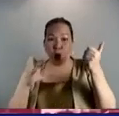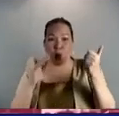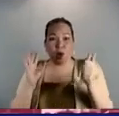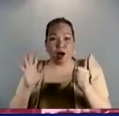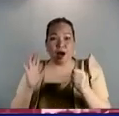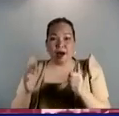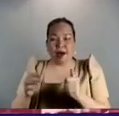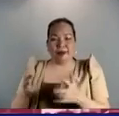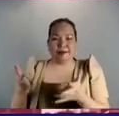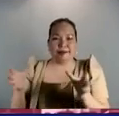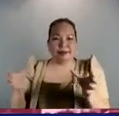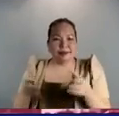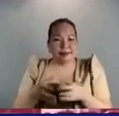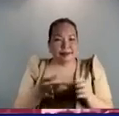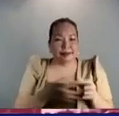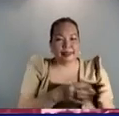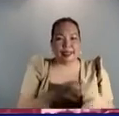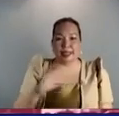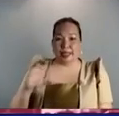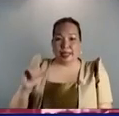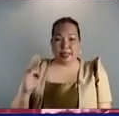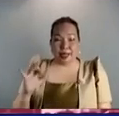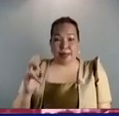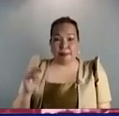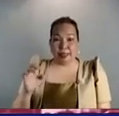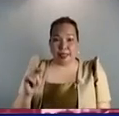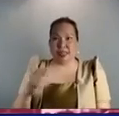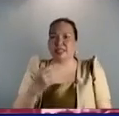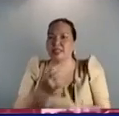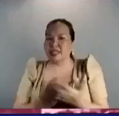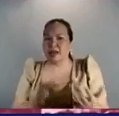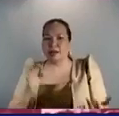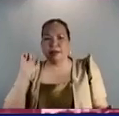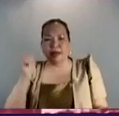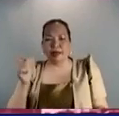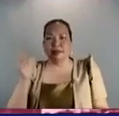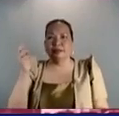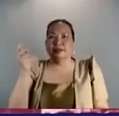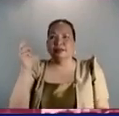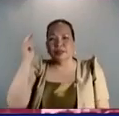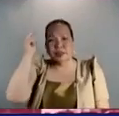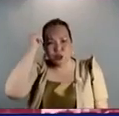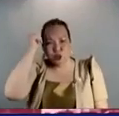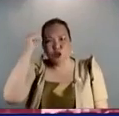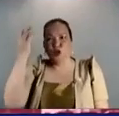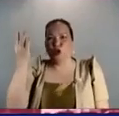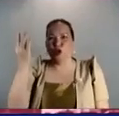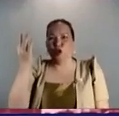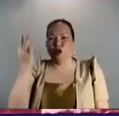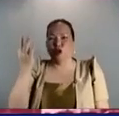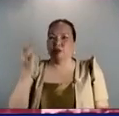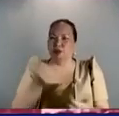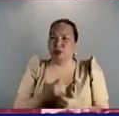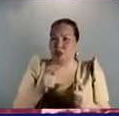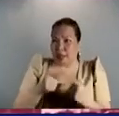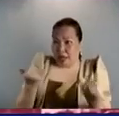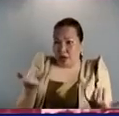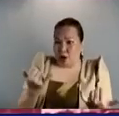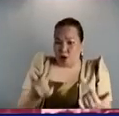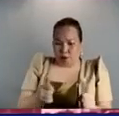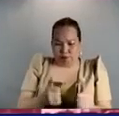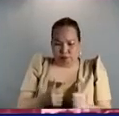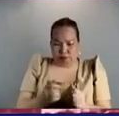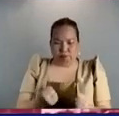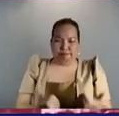ilan doon na nagsilbi din ha, sa under kay Pinoy, nagsilbi sa previous administration. So yung present mix, tingin mo ba yung sa kanya, there